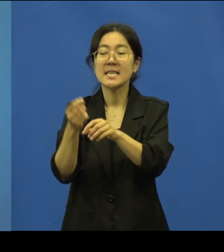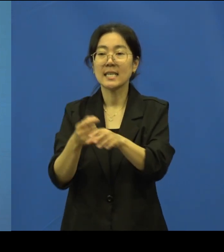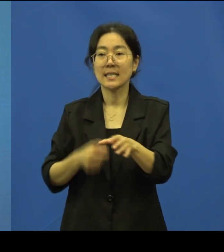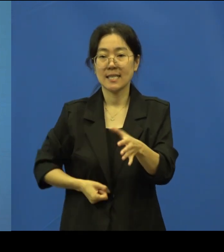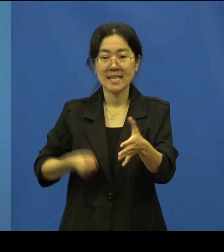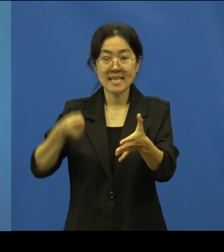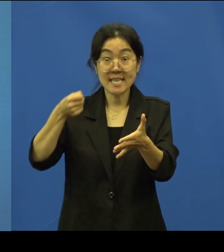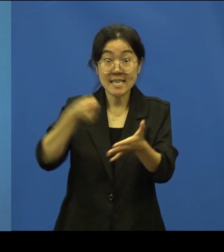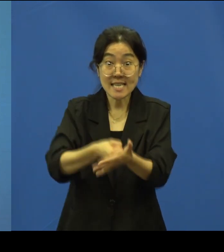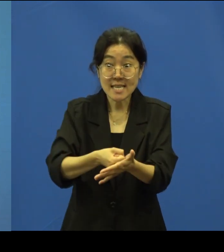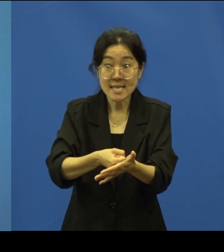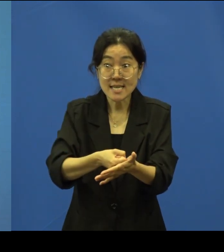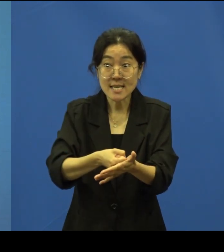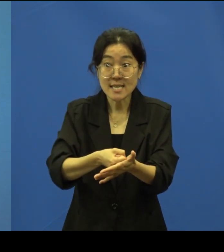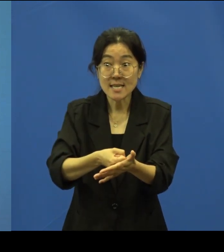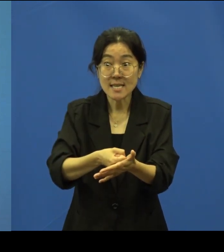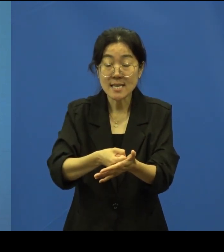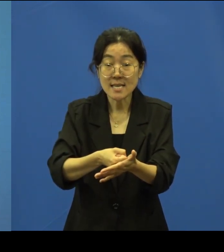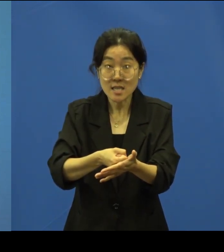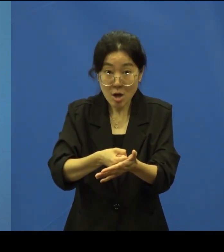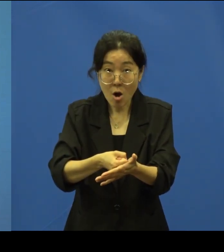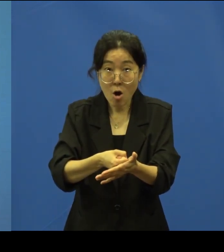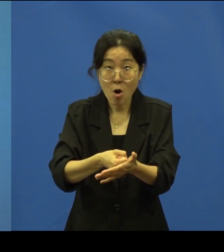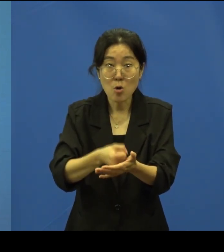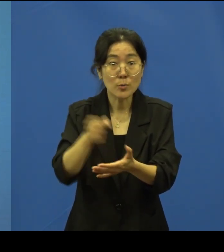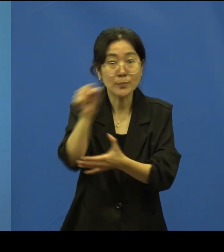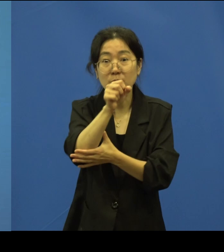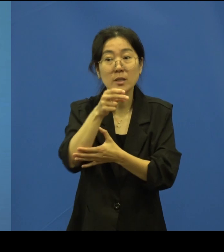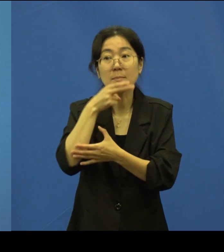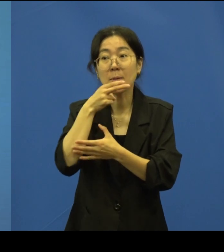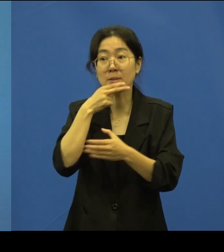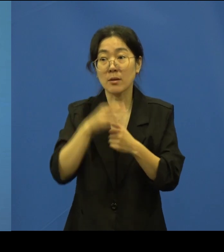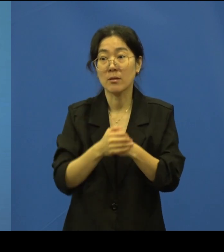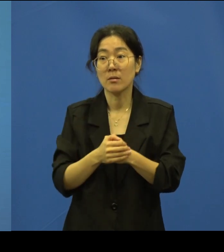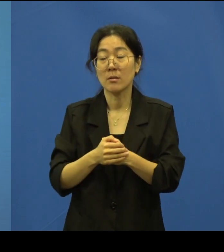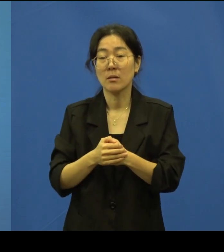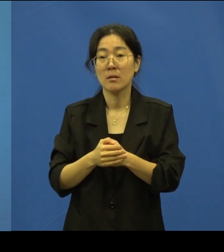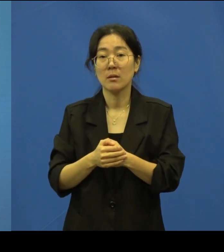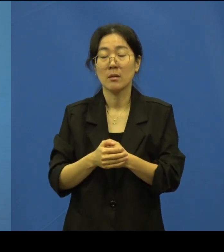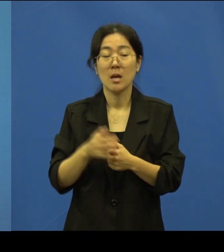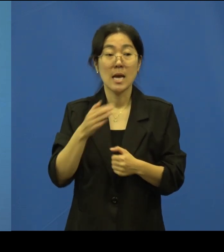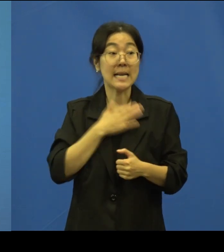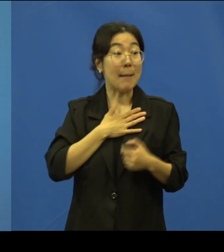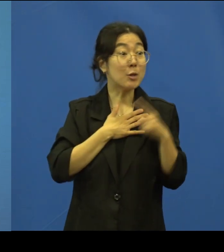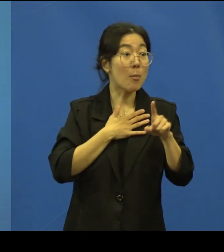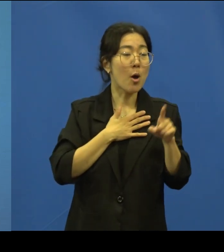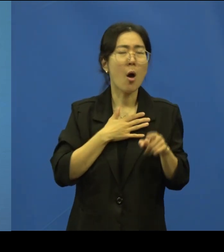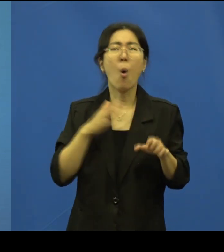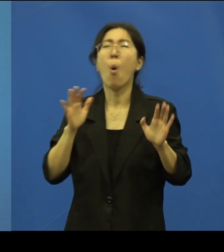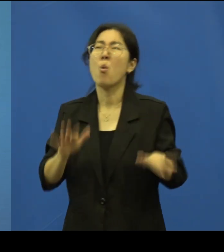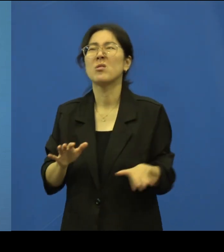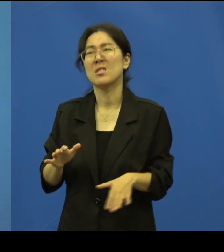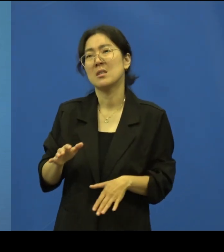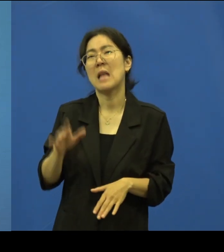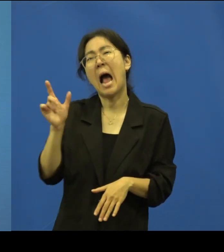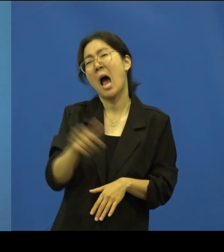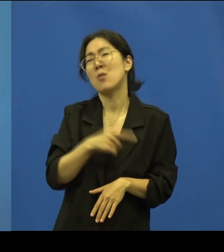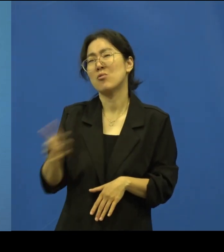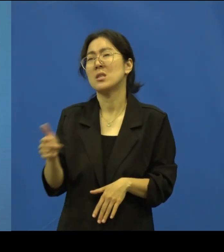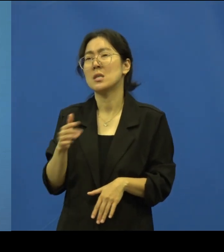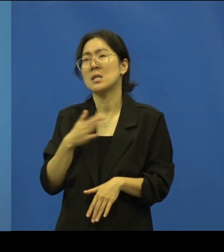거예요. 감정이 오늘은 기도할 기분이 아니에요. 오늘은 막 이러거든요.